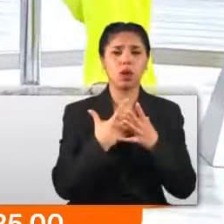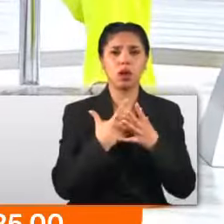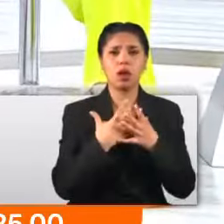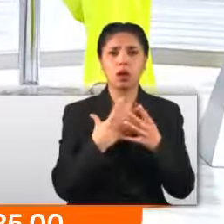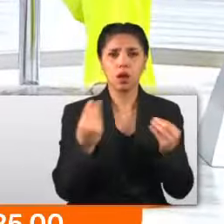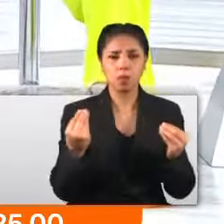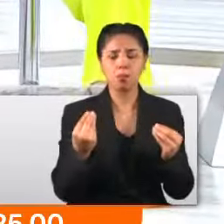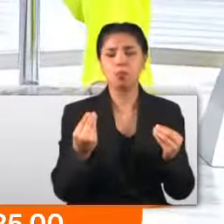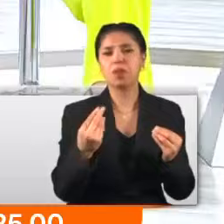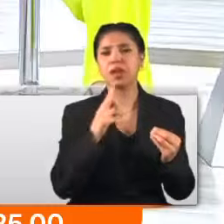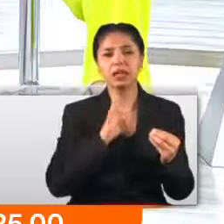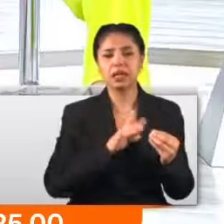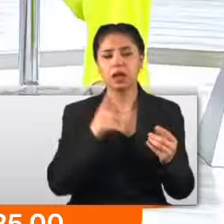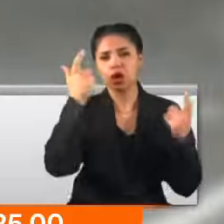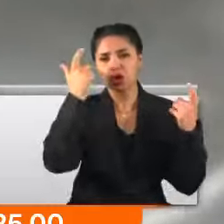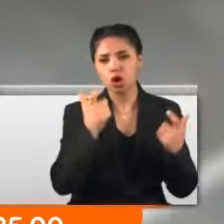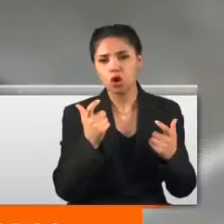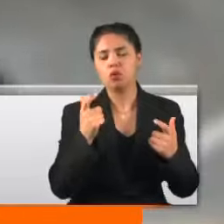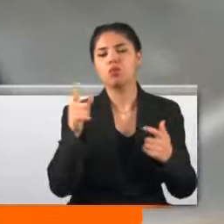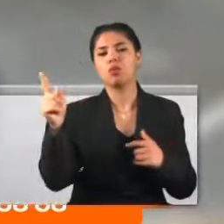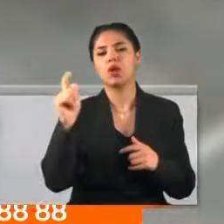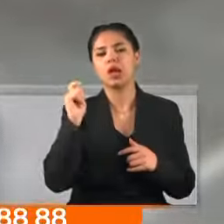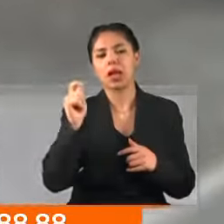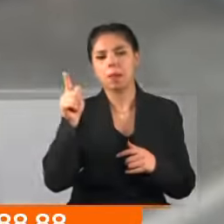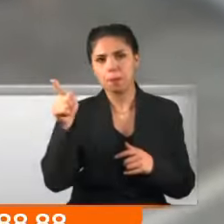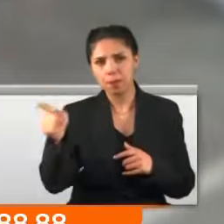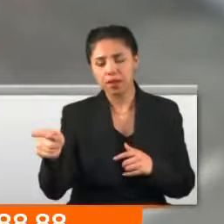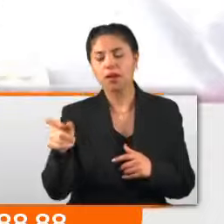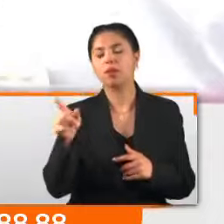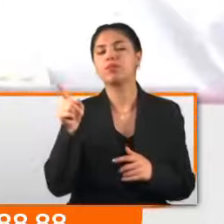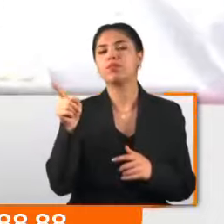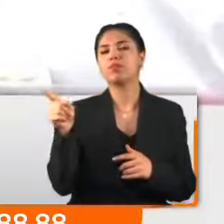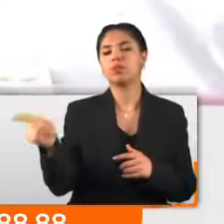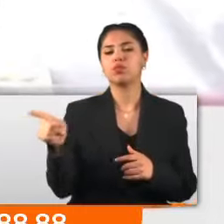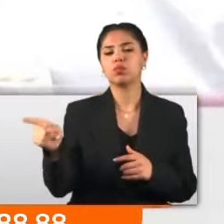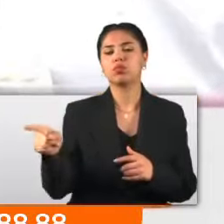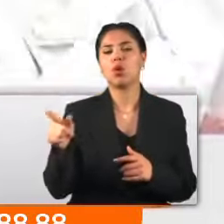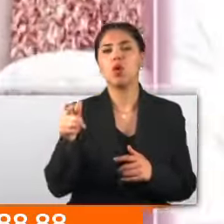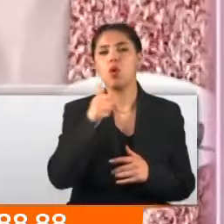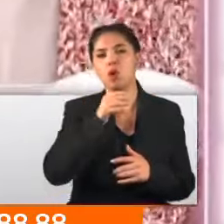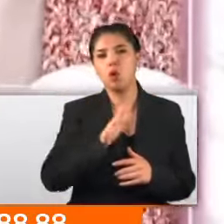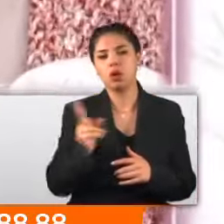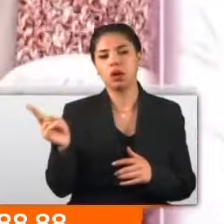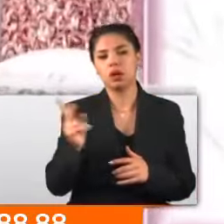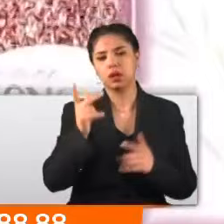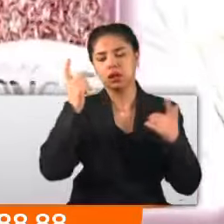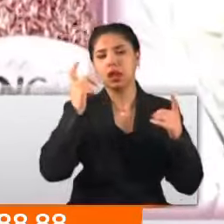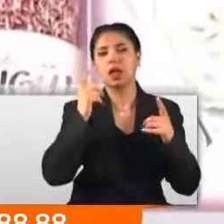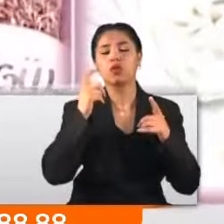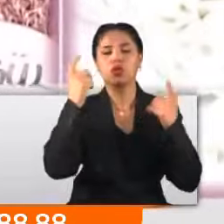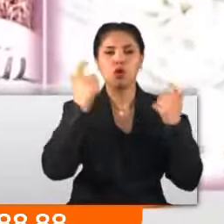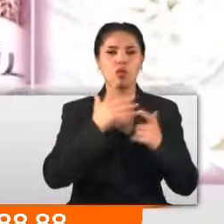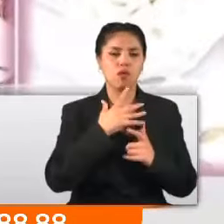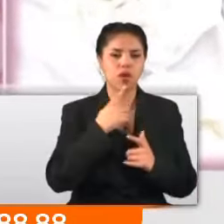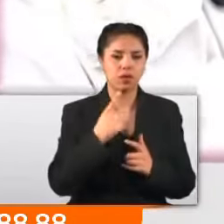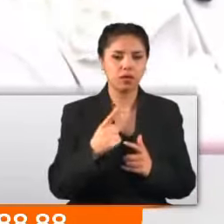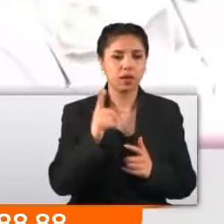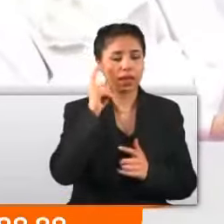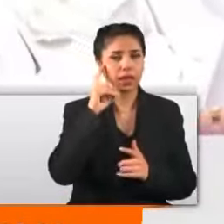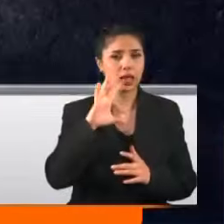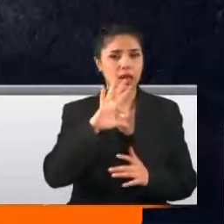ve kayınpederi Nazım Taşan'ı sorumlu gösteriyordu. Ancak olayın arka yüzünde başka iddialar da çıktı ortaya. Bu kez